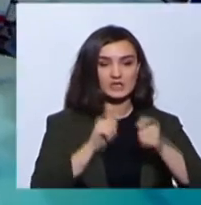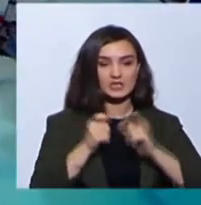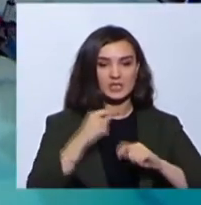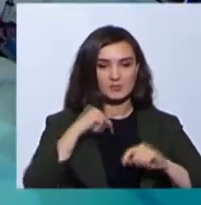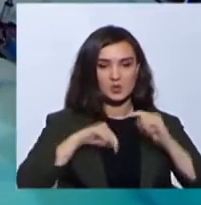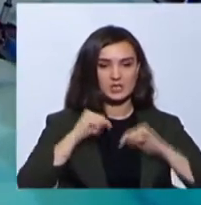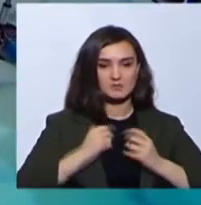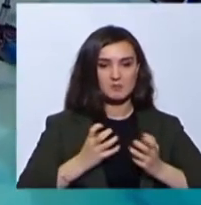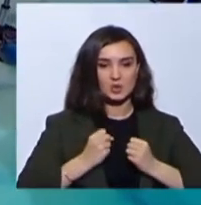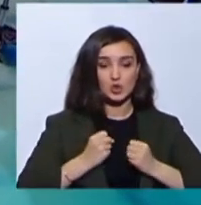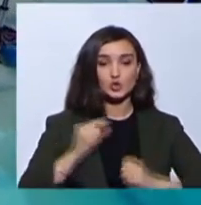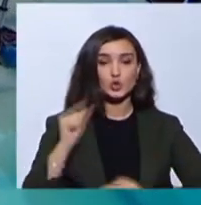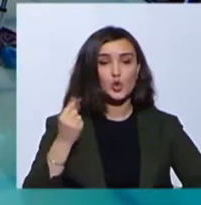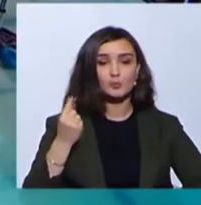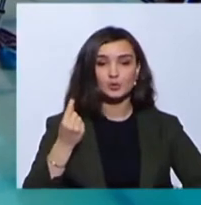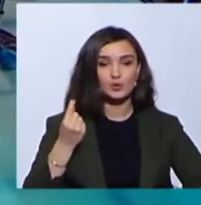შევიწოვოთ.